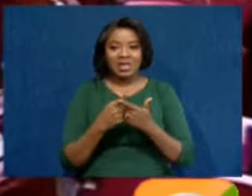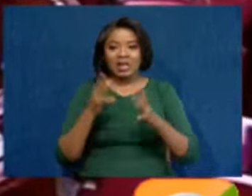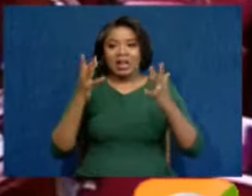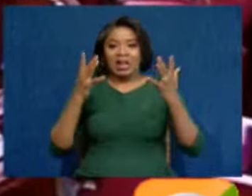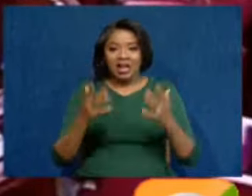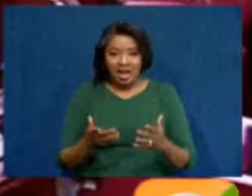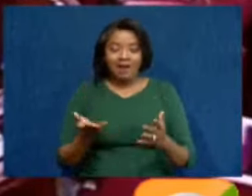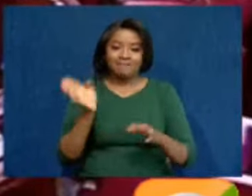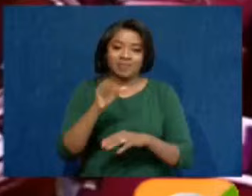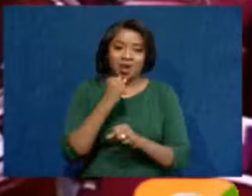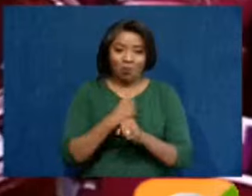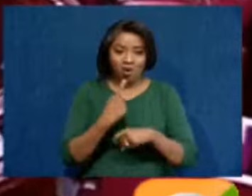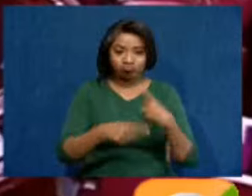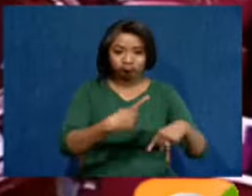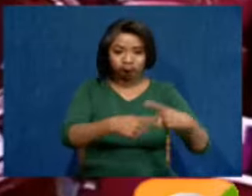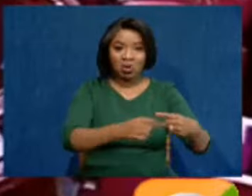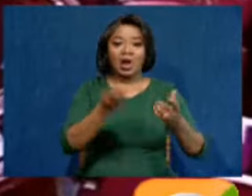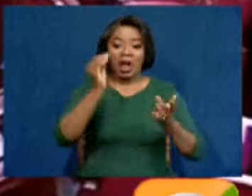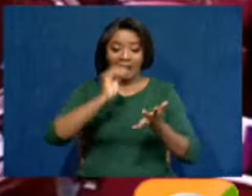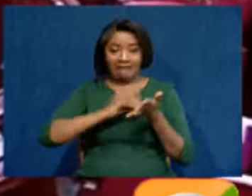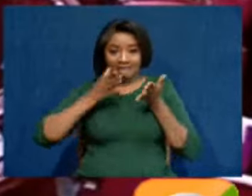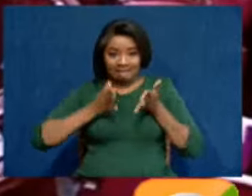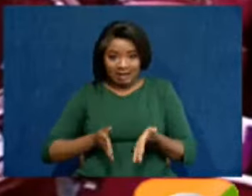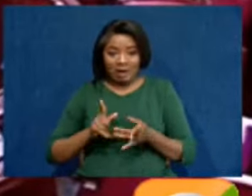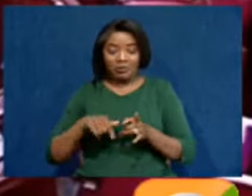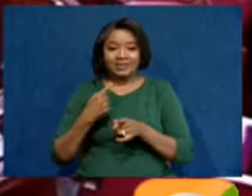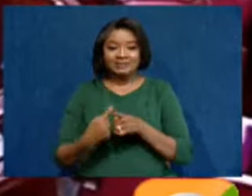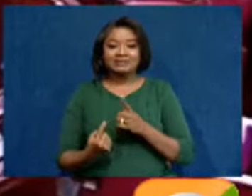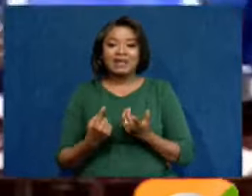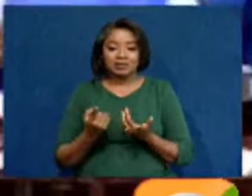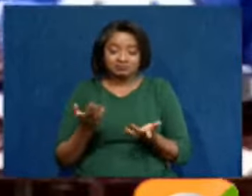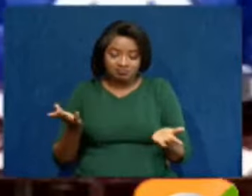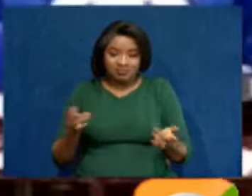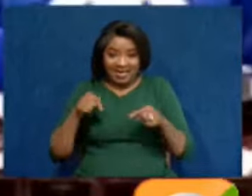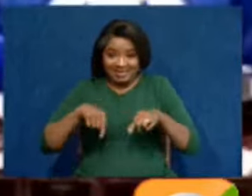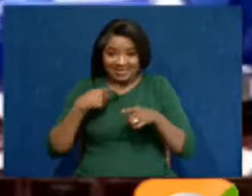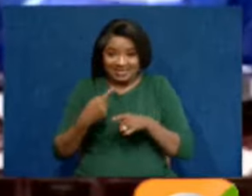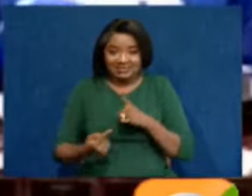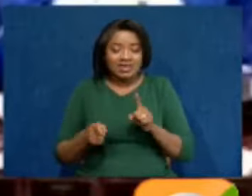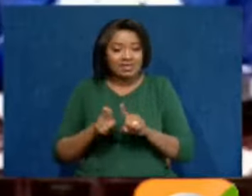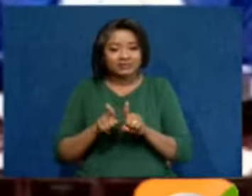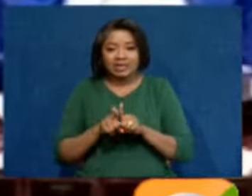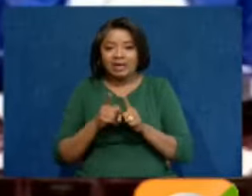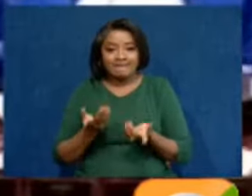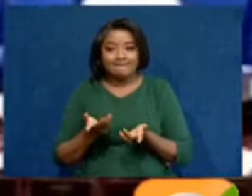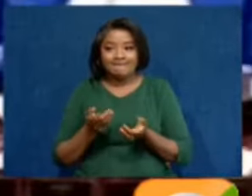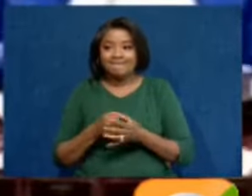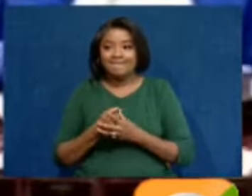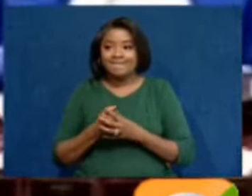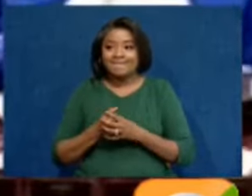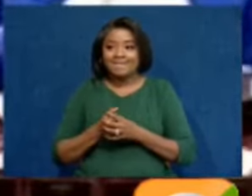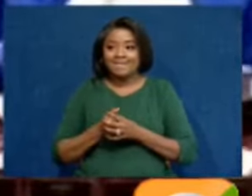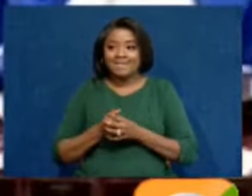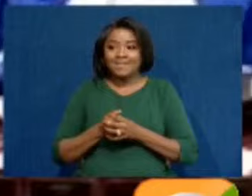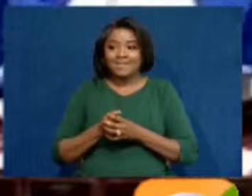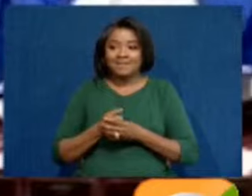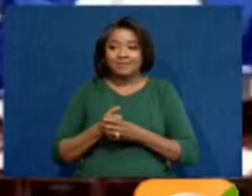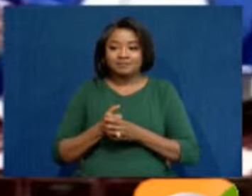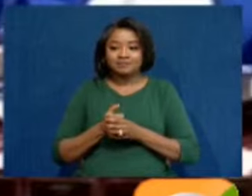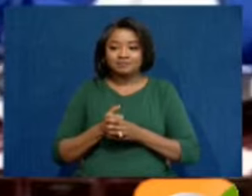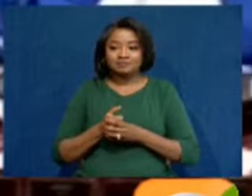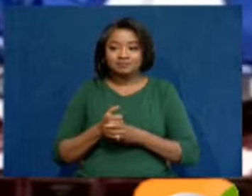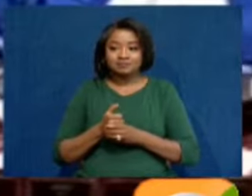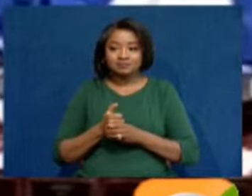tena kujaribu kuzuia kuzimwa kwa mwangaza wake wa kisiasa. Order number 6, notices of motion. Hii ni